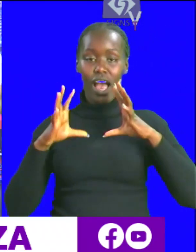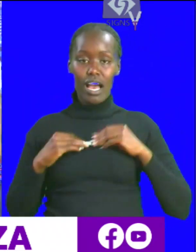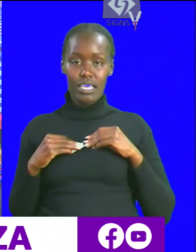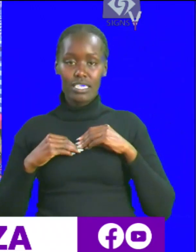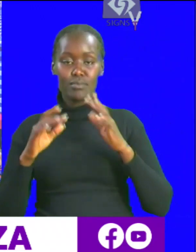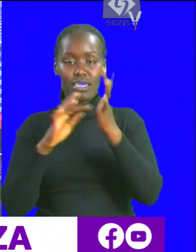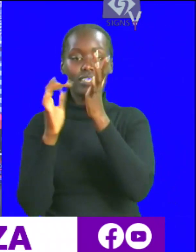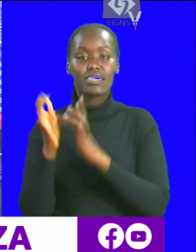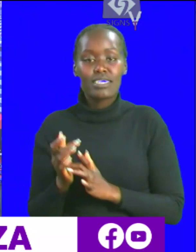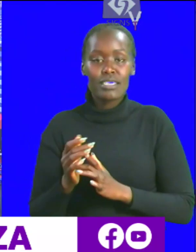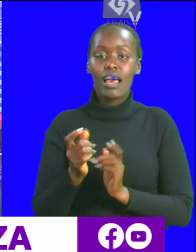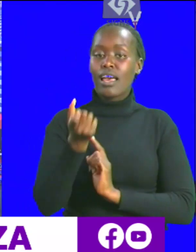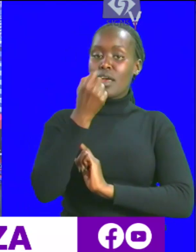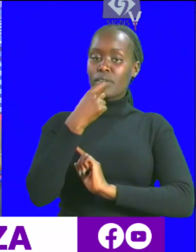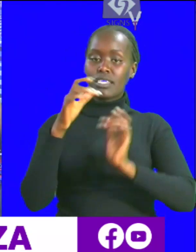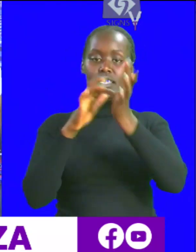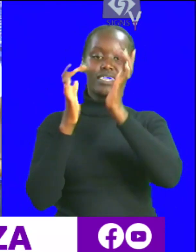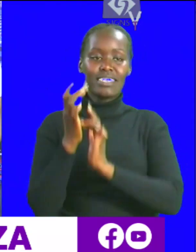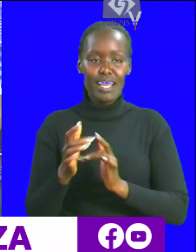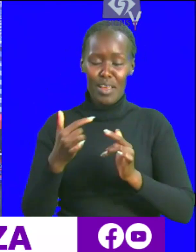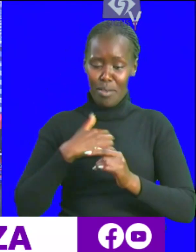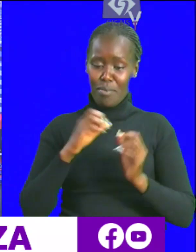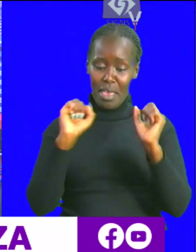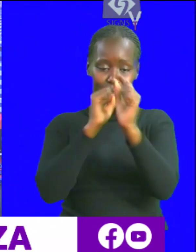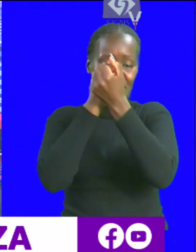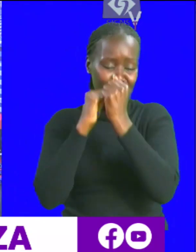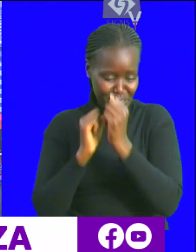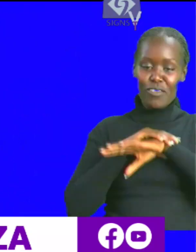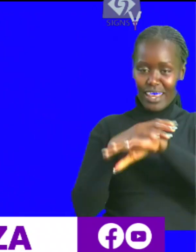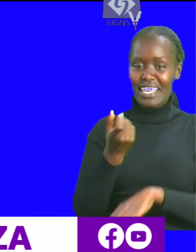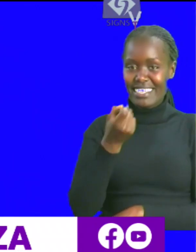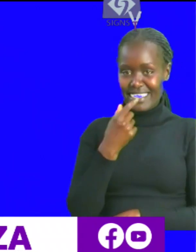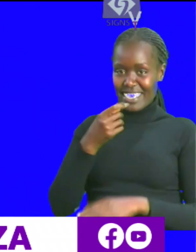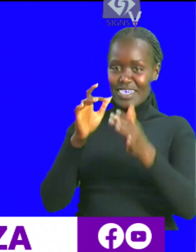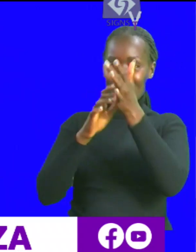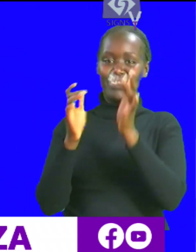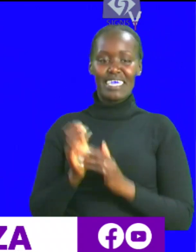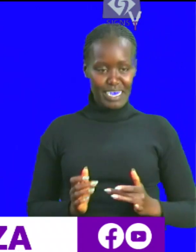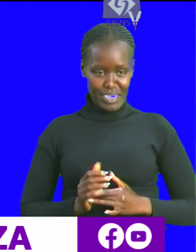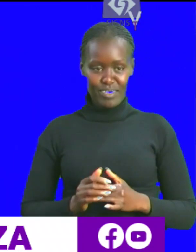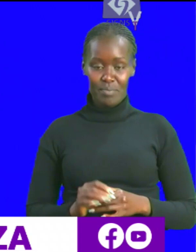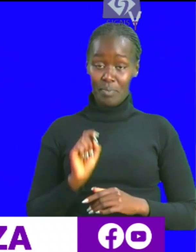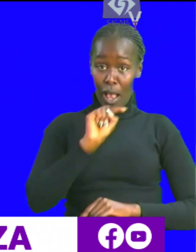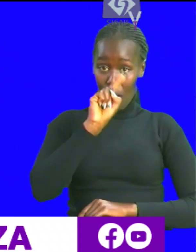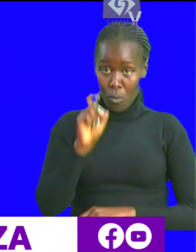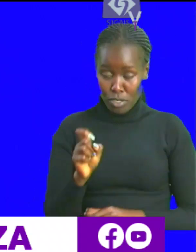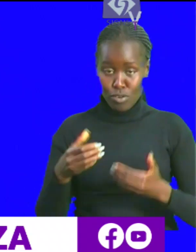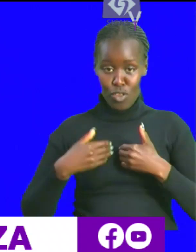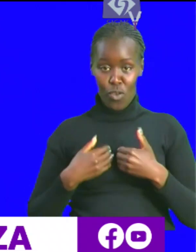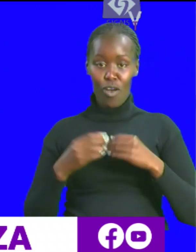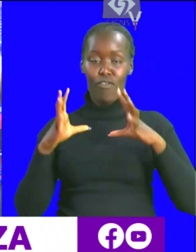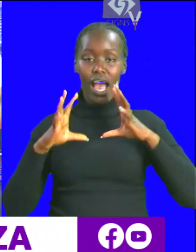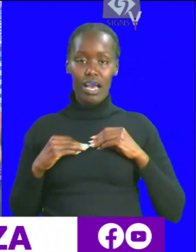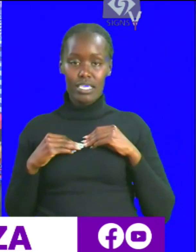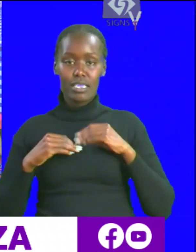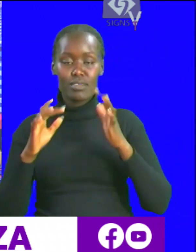Ndio hiyo sasa. Unajua the main reason I'm mentioning Penina hakuwa anamsikia. Juu blessing yake